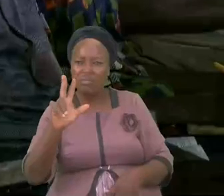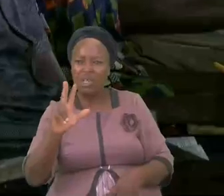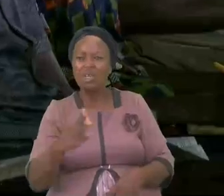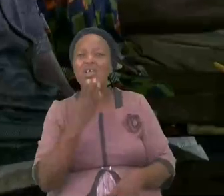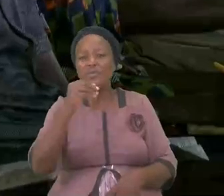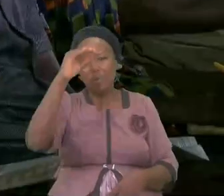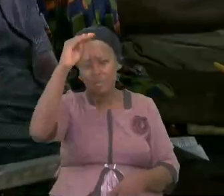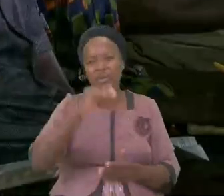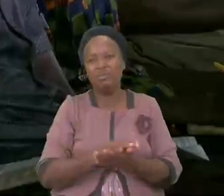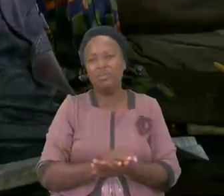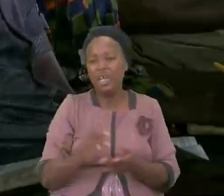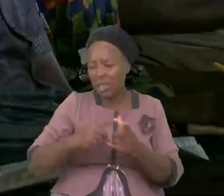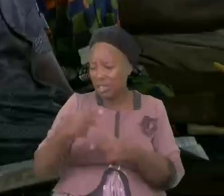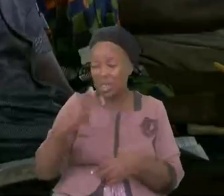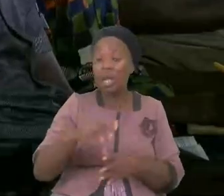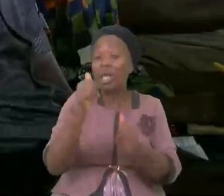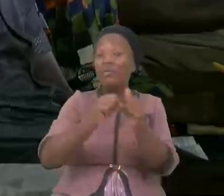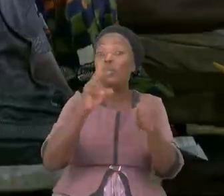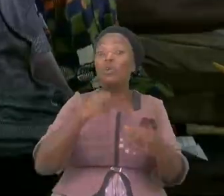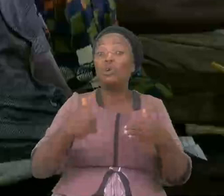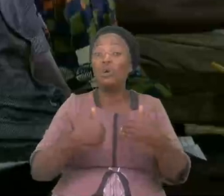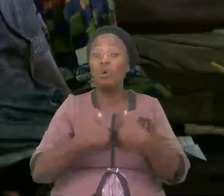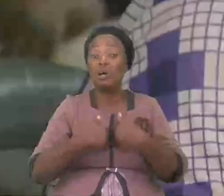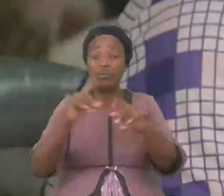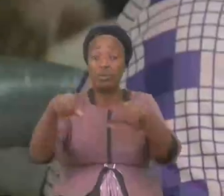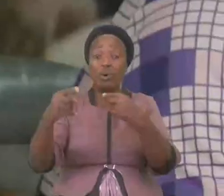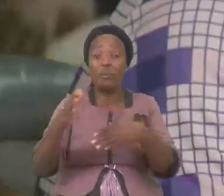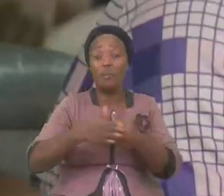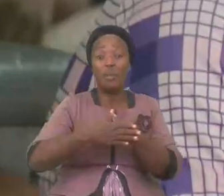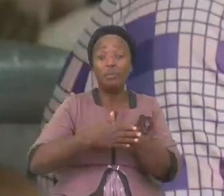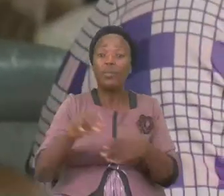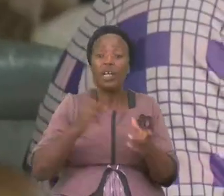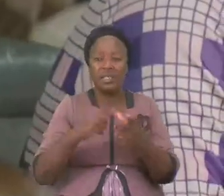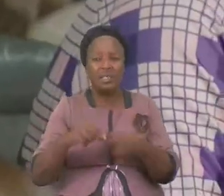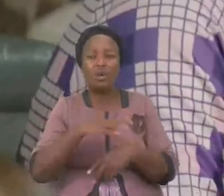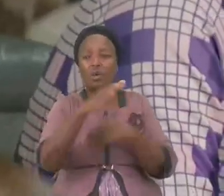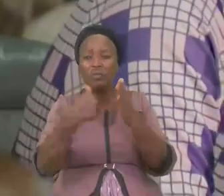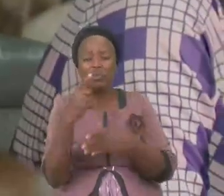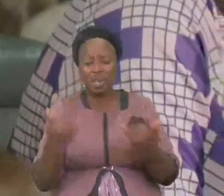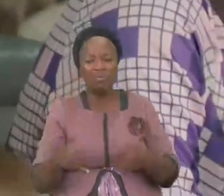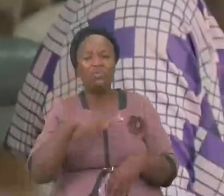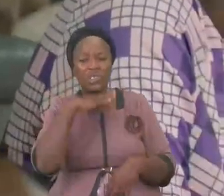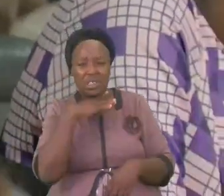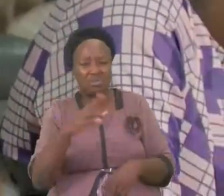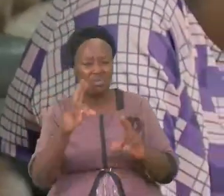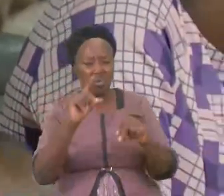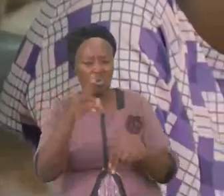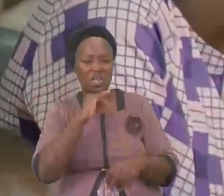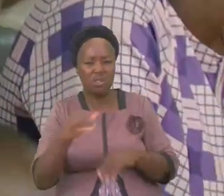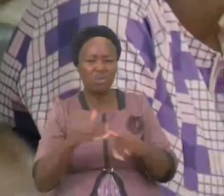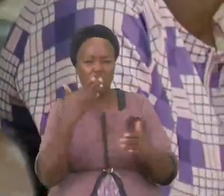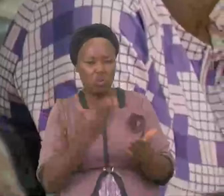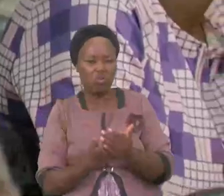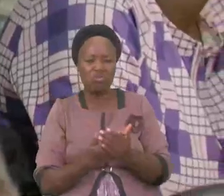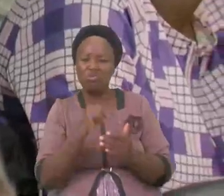tous sont égarés. Ils sont pervertis. Il n'en est aucun qui fasse le bien.